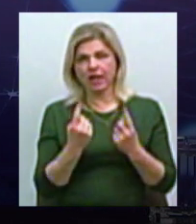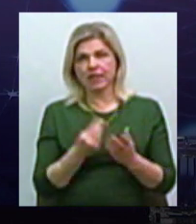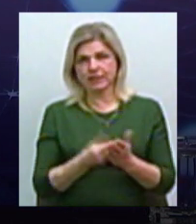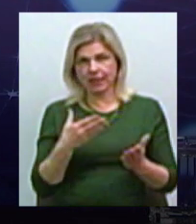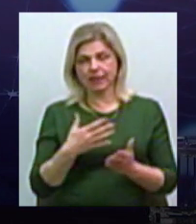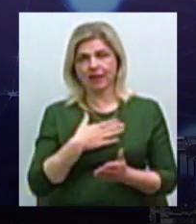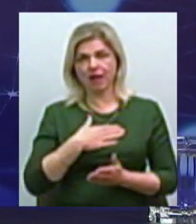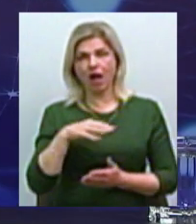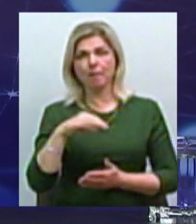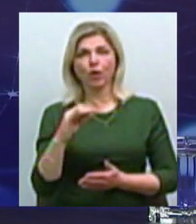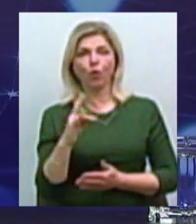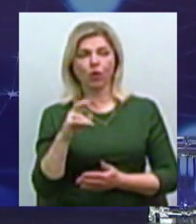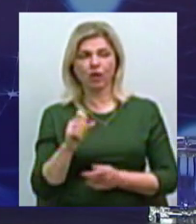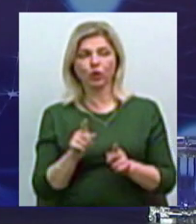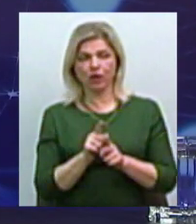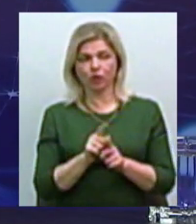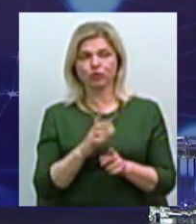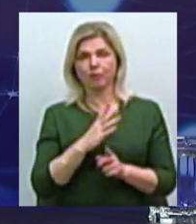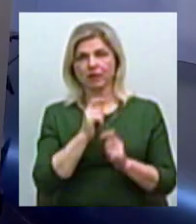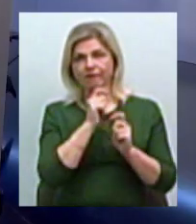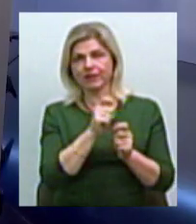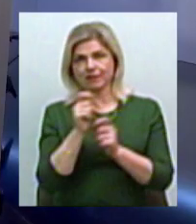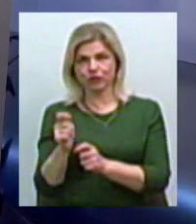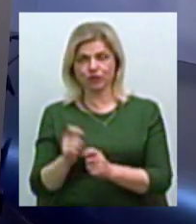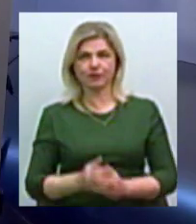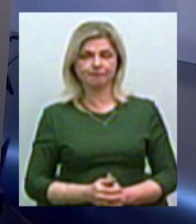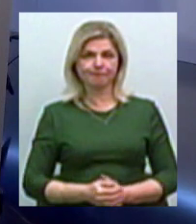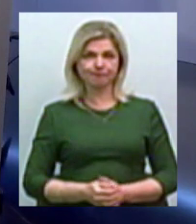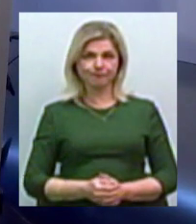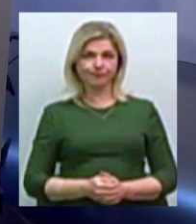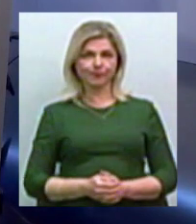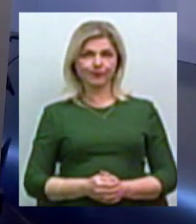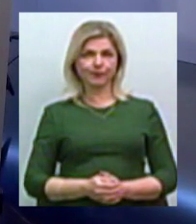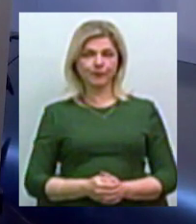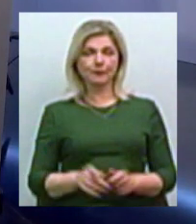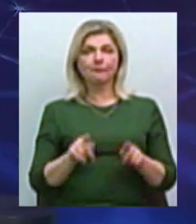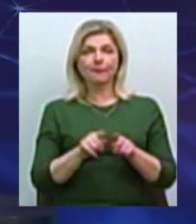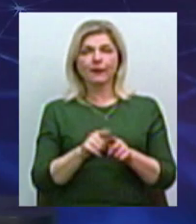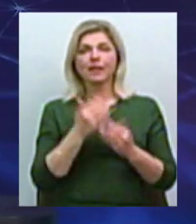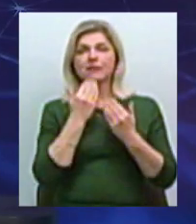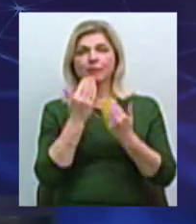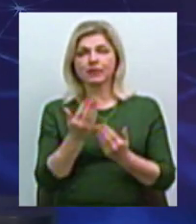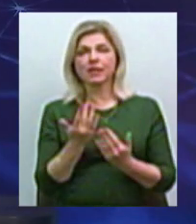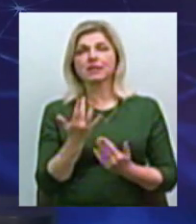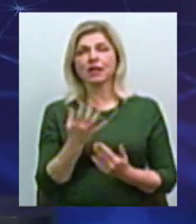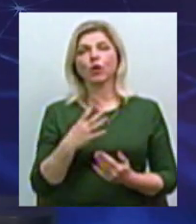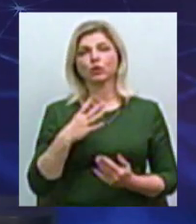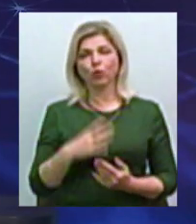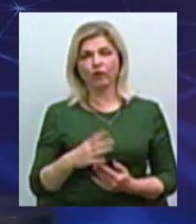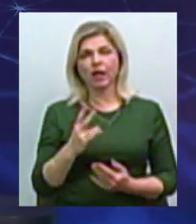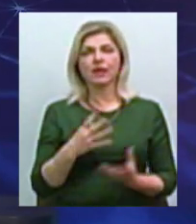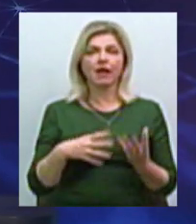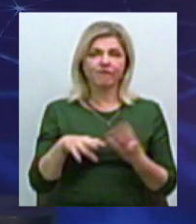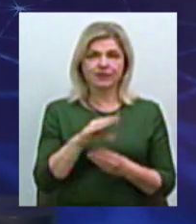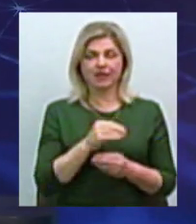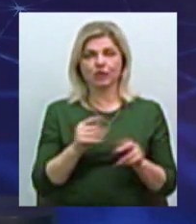Микола також був відзначений. Я зрозуміла. Таке запитання. Скільки довелося на все це,